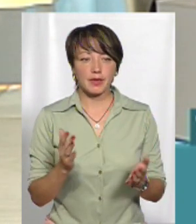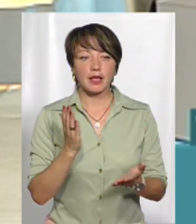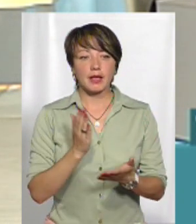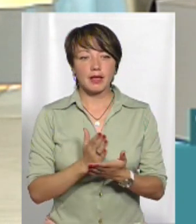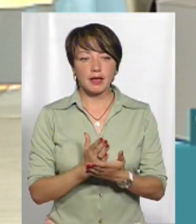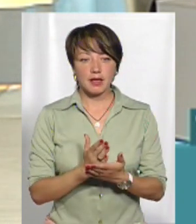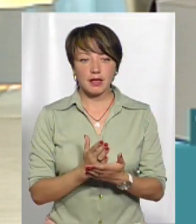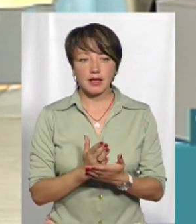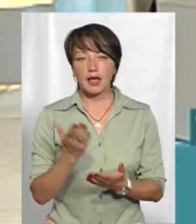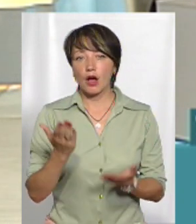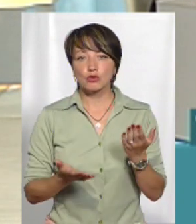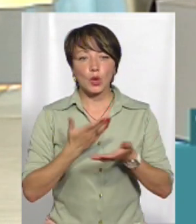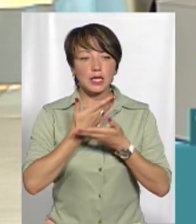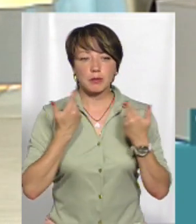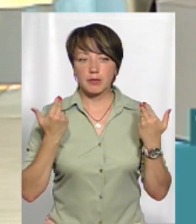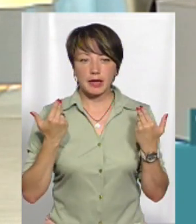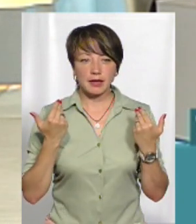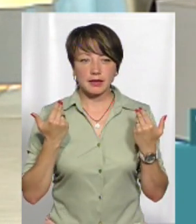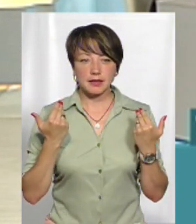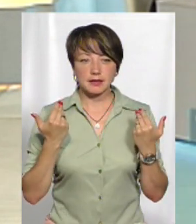Є, якщо немає